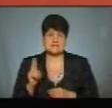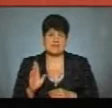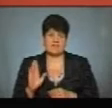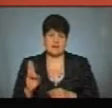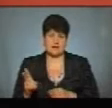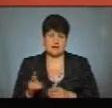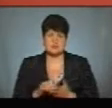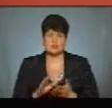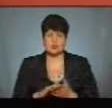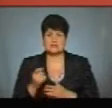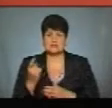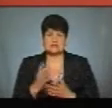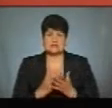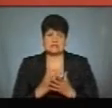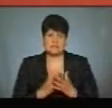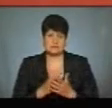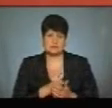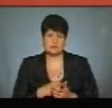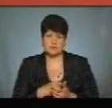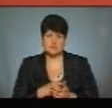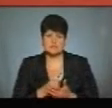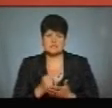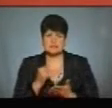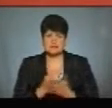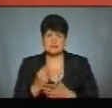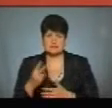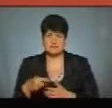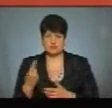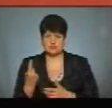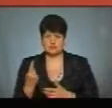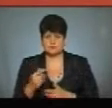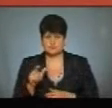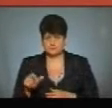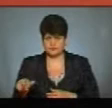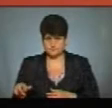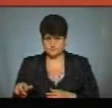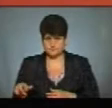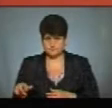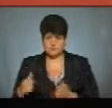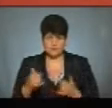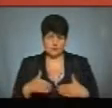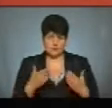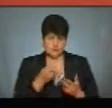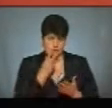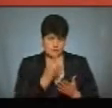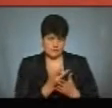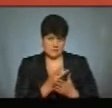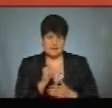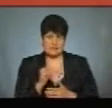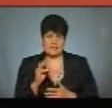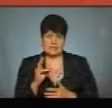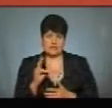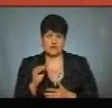зареєстровано 11 кандидатів депутата. Загалом від початку кампанії затвердили 21 претендента. Я зараз пропоную глянути